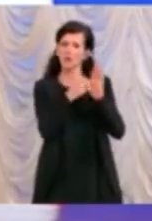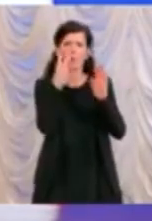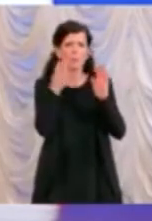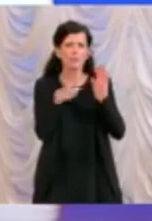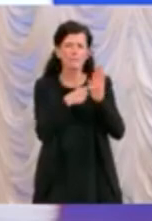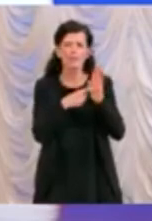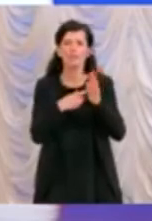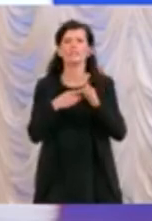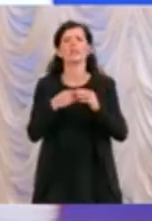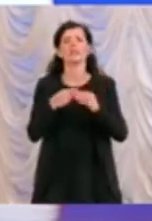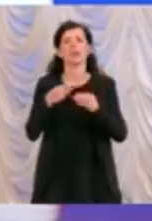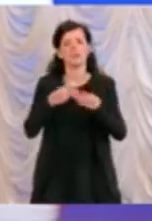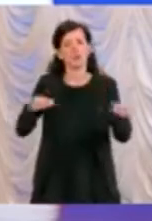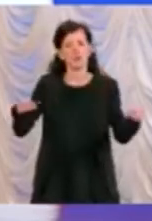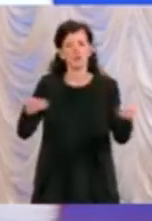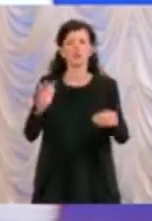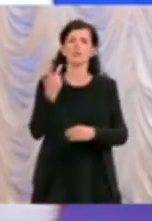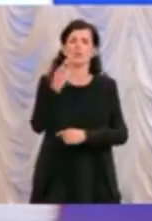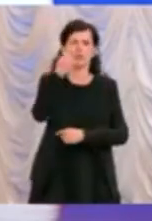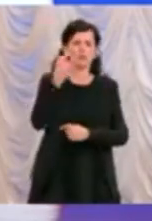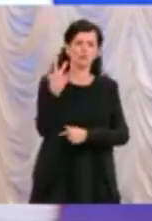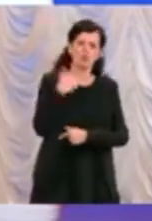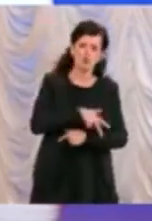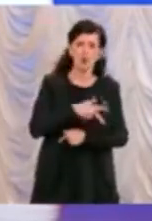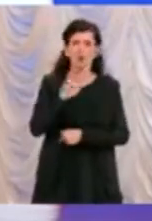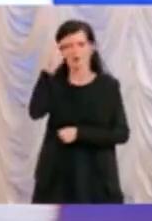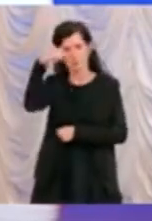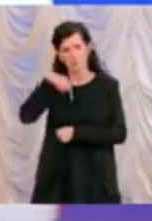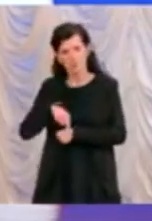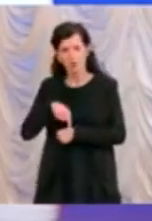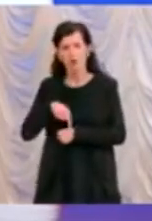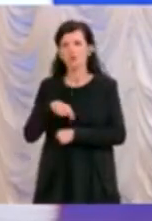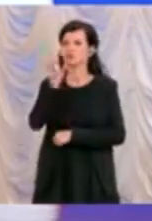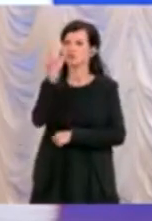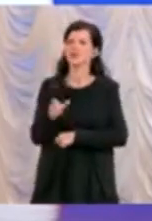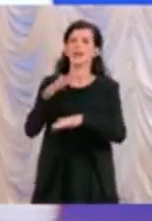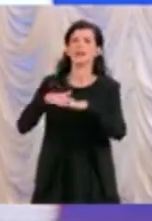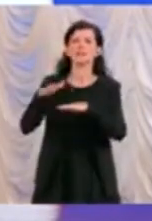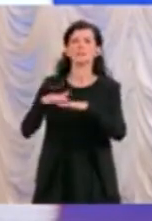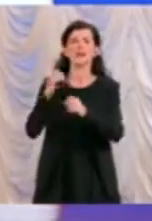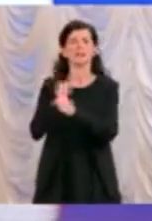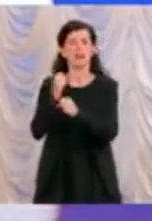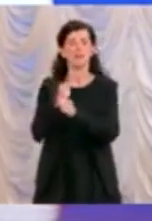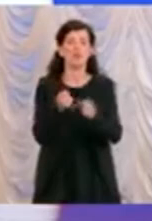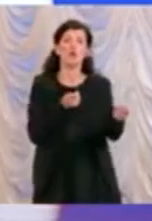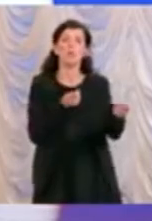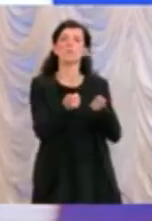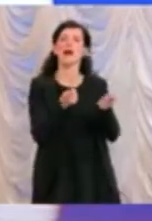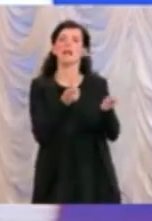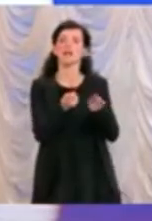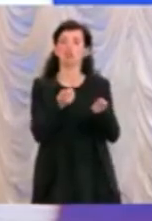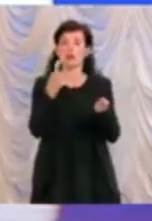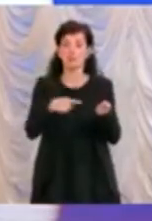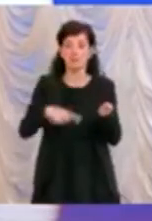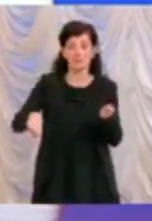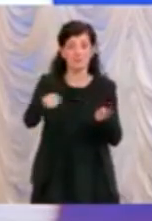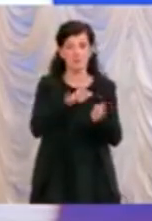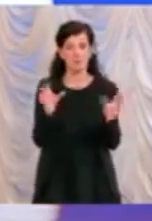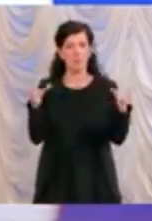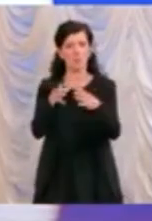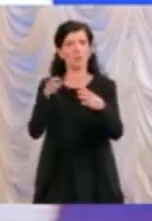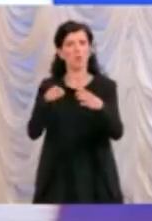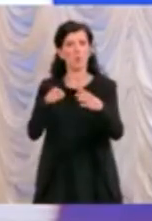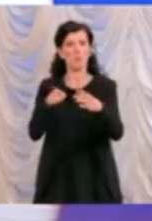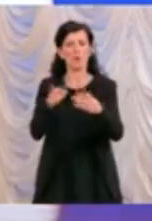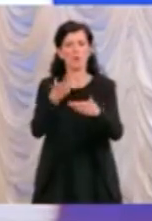sociologi psicologi esperti dell'organizzazione del lavoro manager dialogheranno questo gruppo di esperti